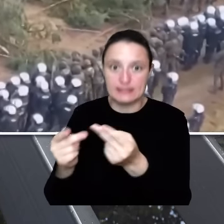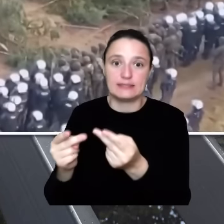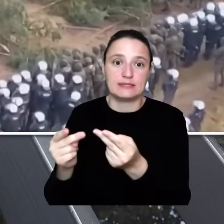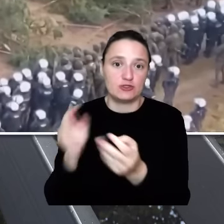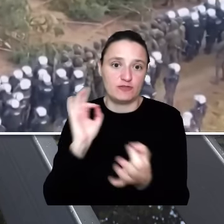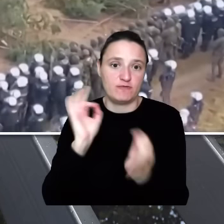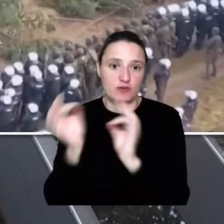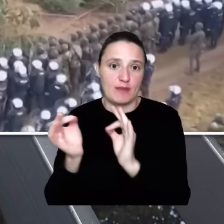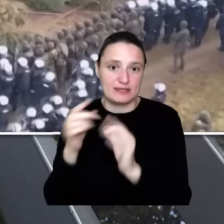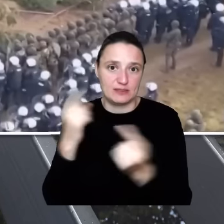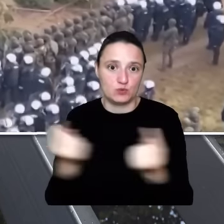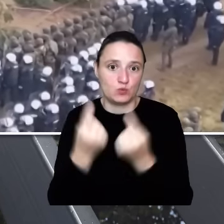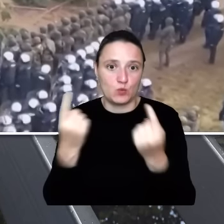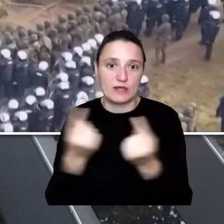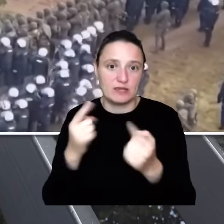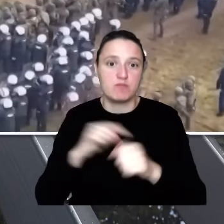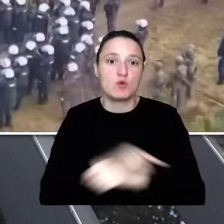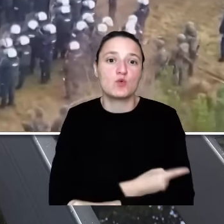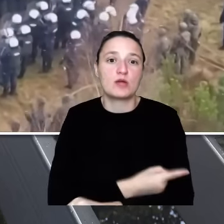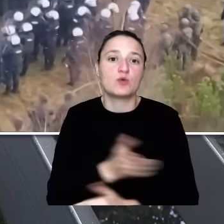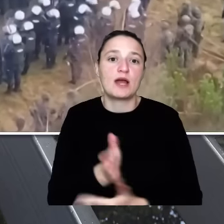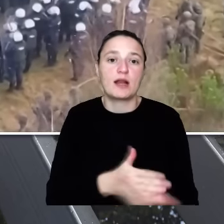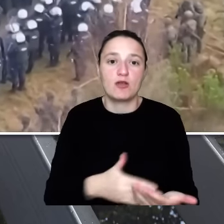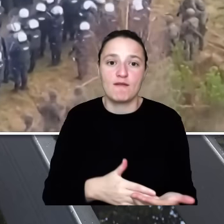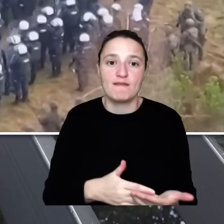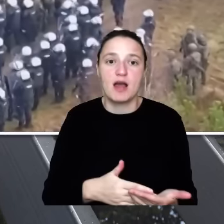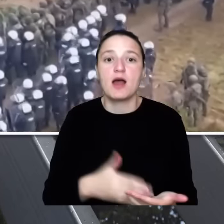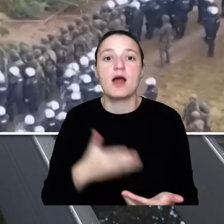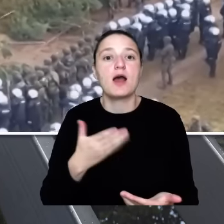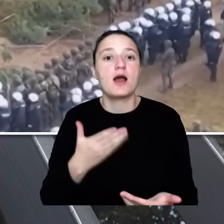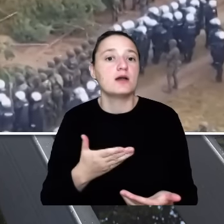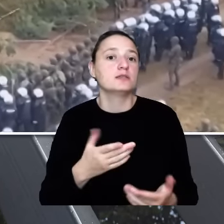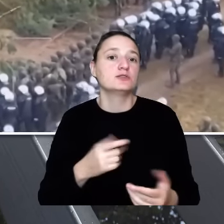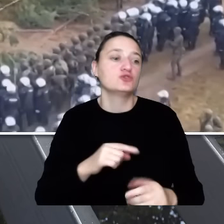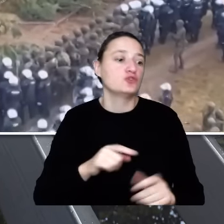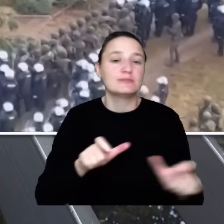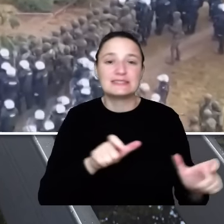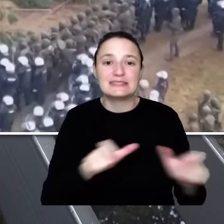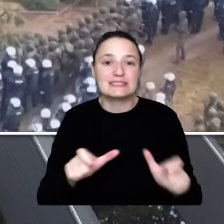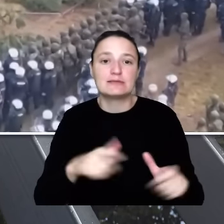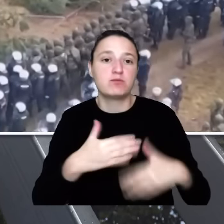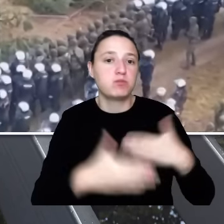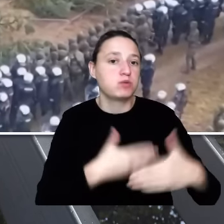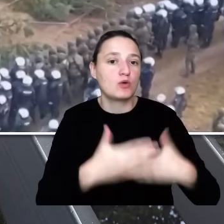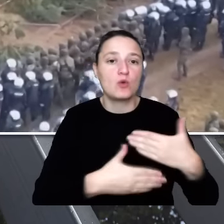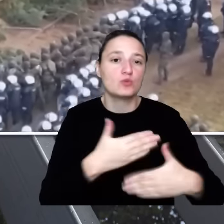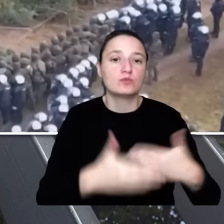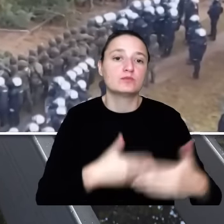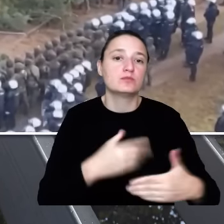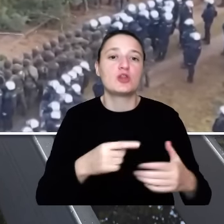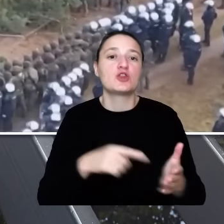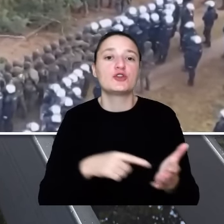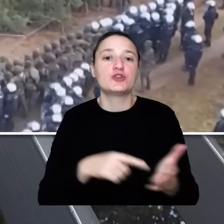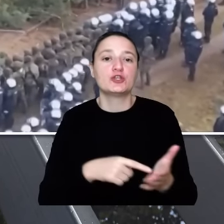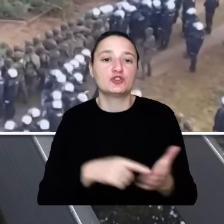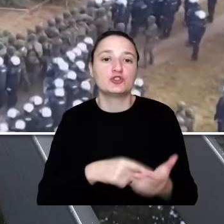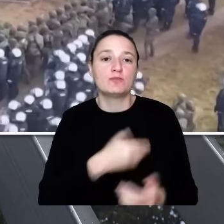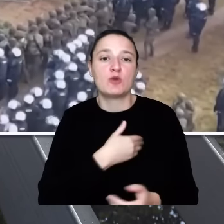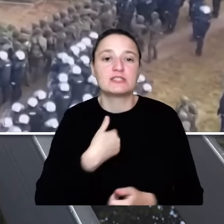informacje o sytuacji w prokuraturze krajowej, o paraliżu nadzoru nad postępowaniami prokuratorskimi dotyczącymi polskich